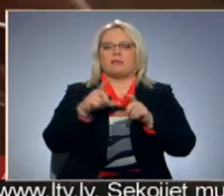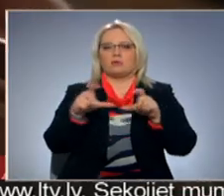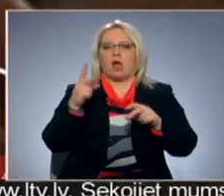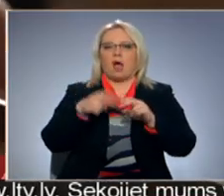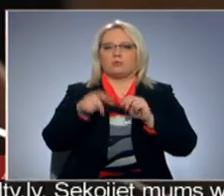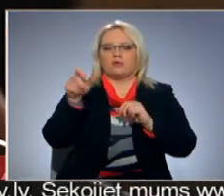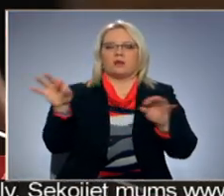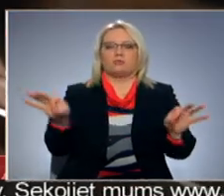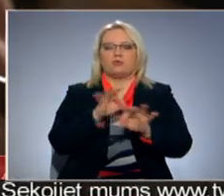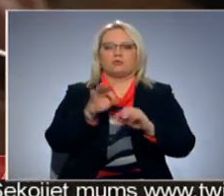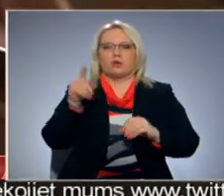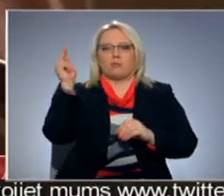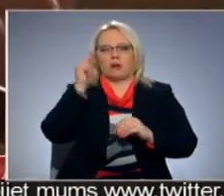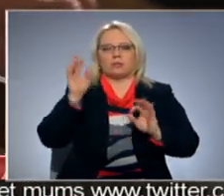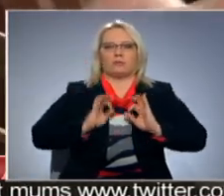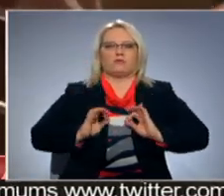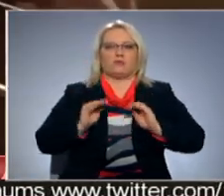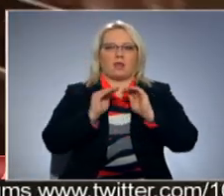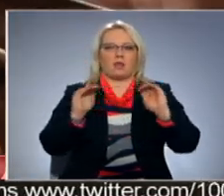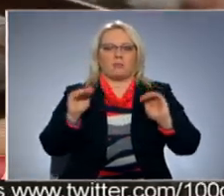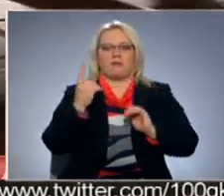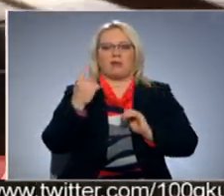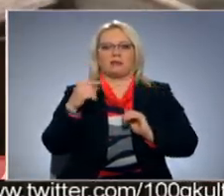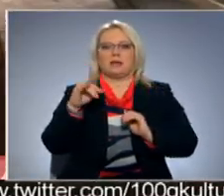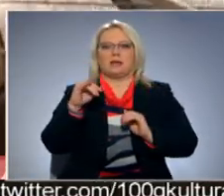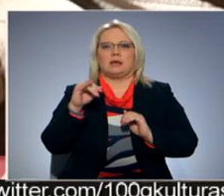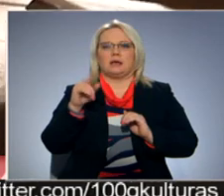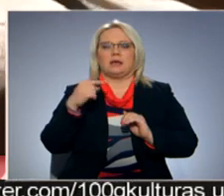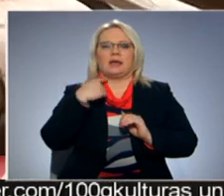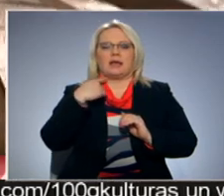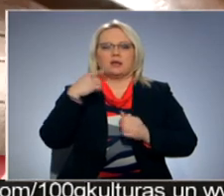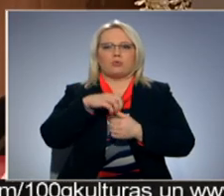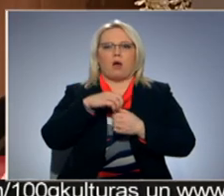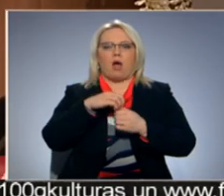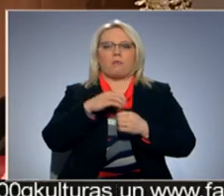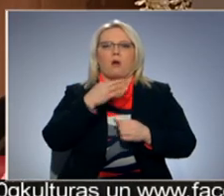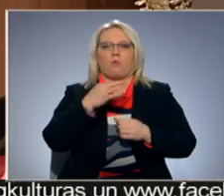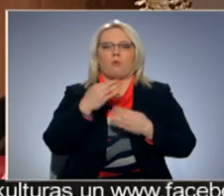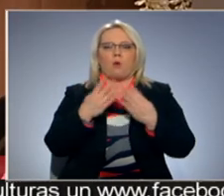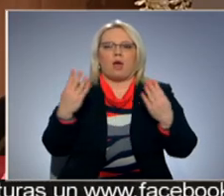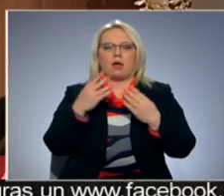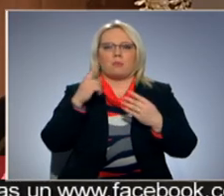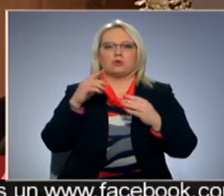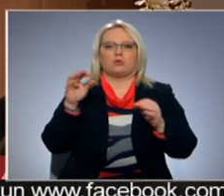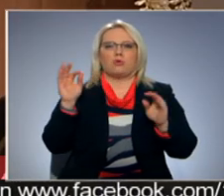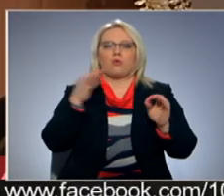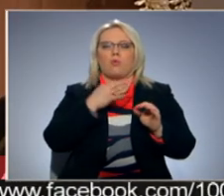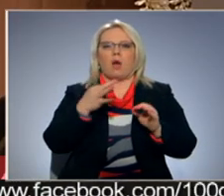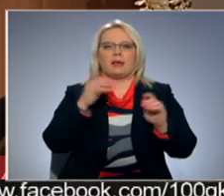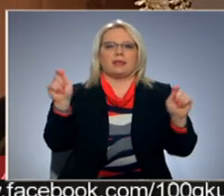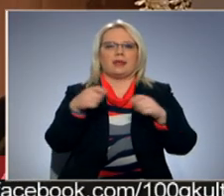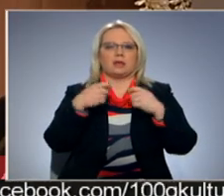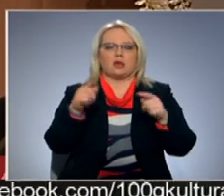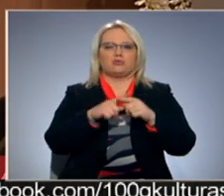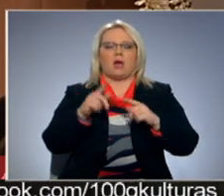mūziku mācās jau profesionālā līmenī viens no viņiem kristaps ivanovs rīgas doma kora skolā apgūst kordiriģēšanu un akadēmisko